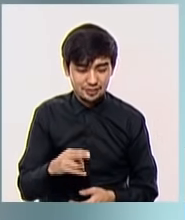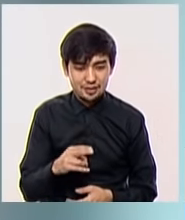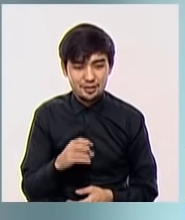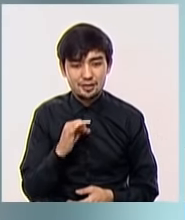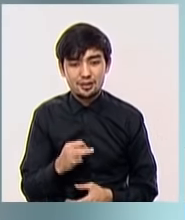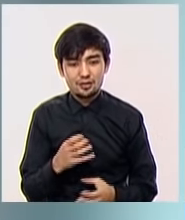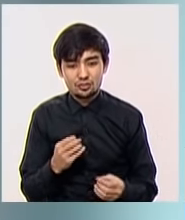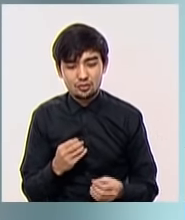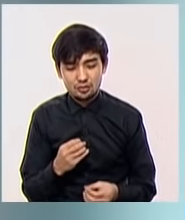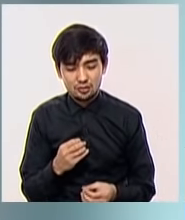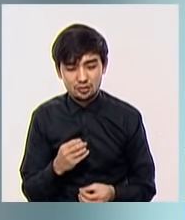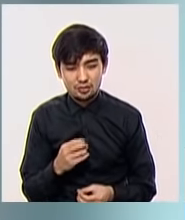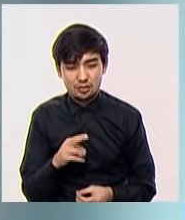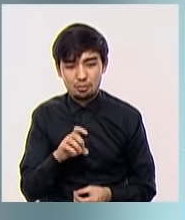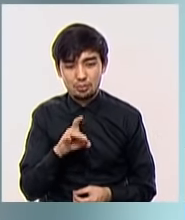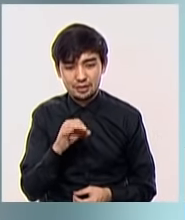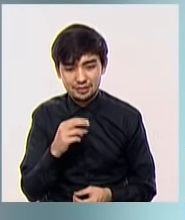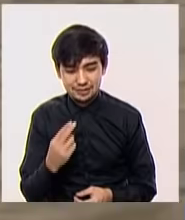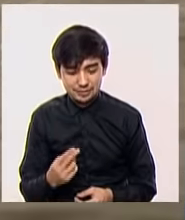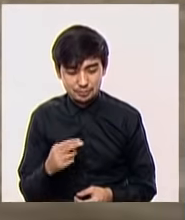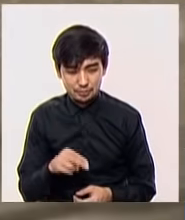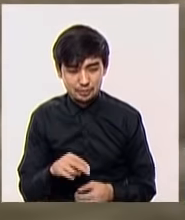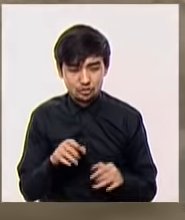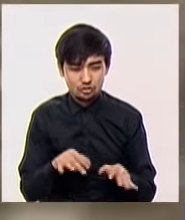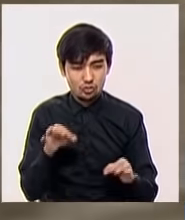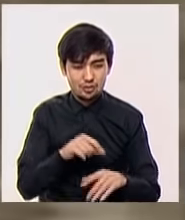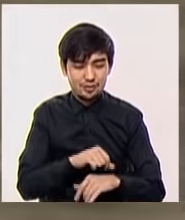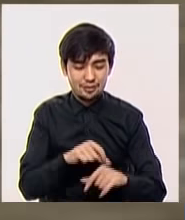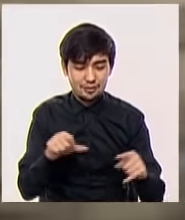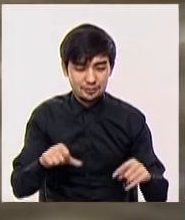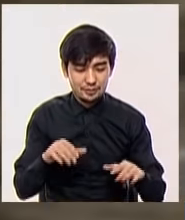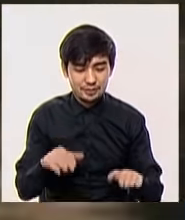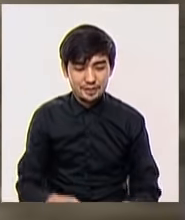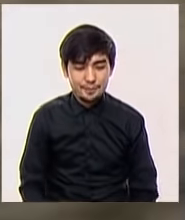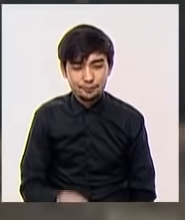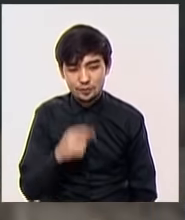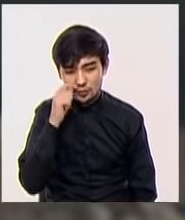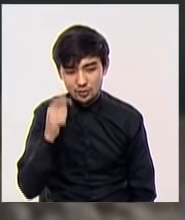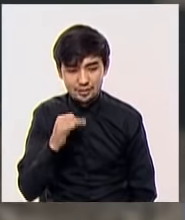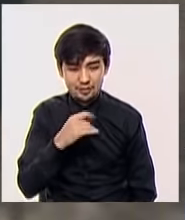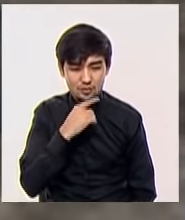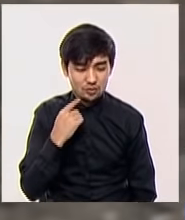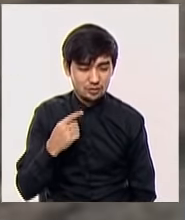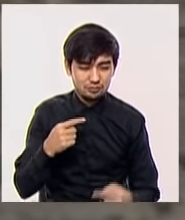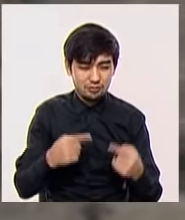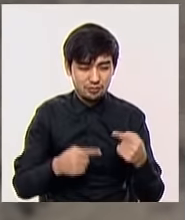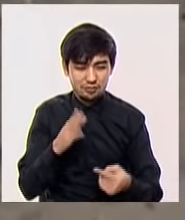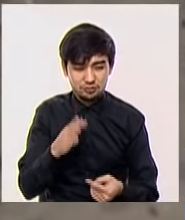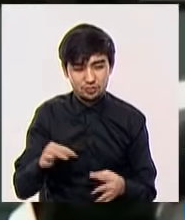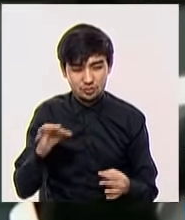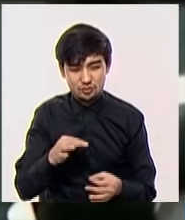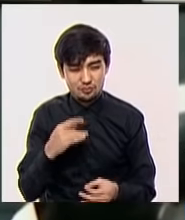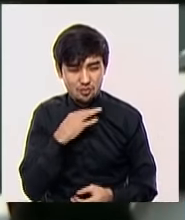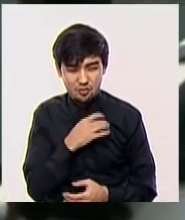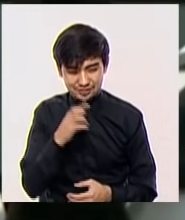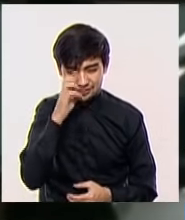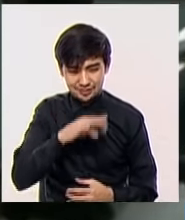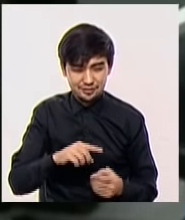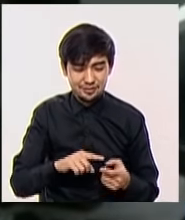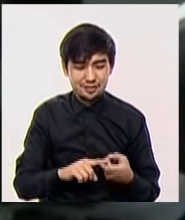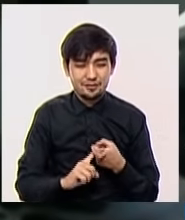придерживается принципами решимости границы обострение конфликта между украины и россии станет испытанием для многих